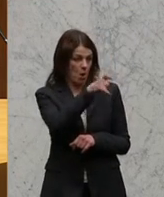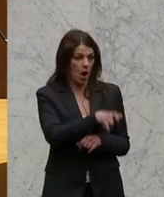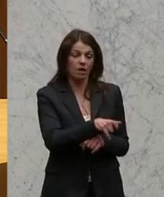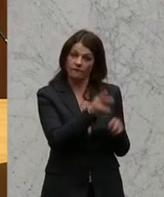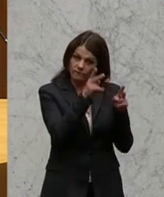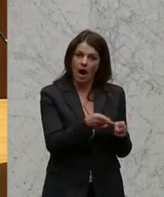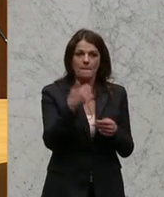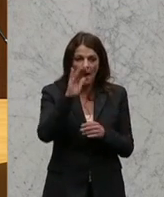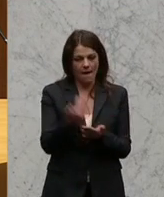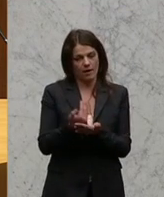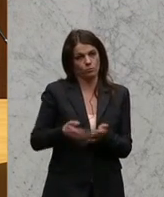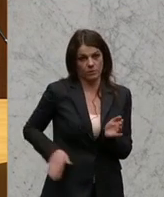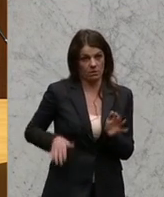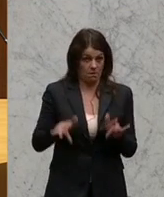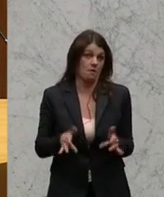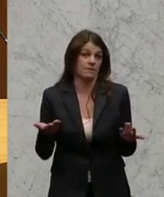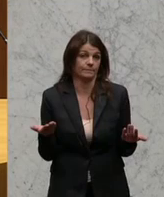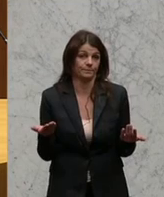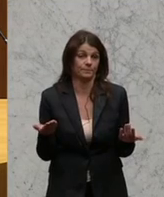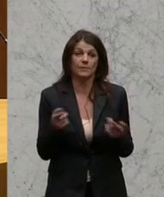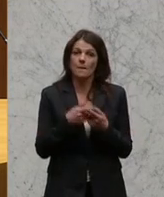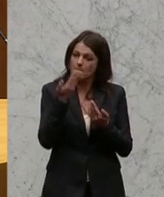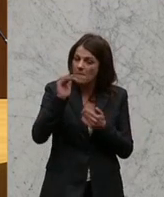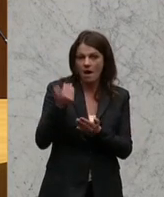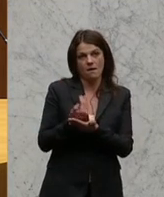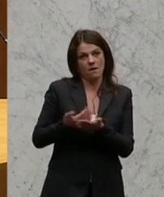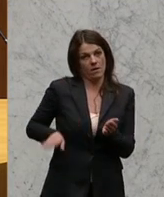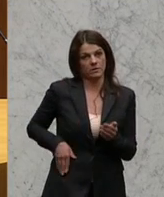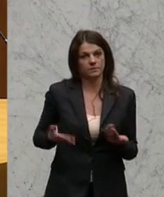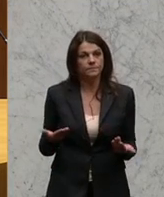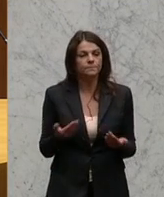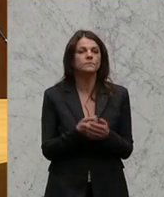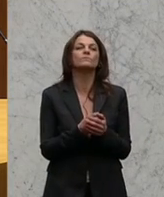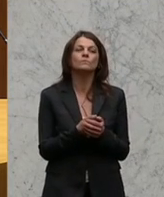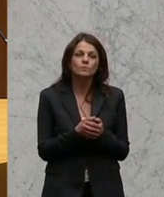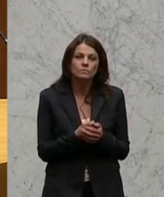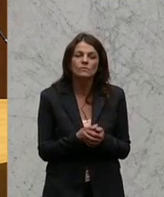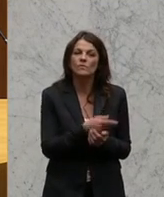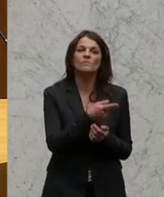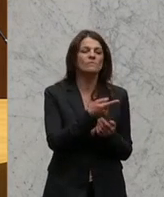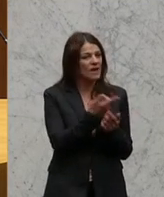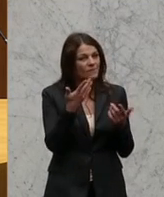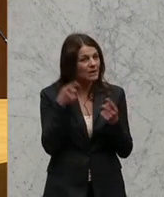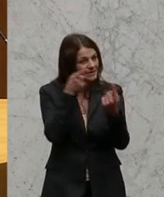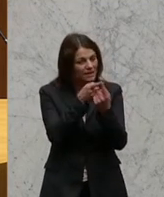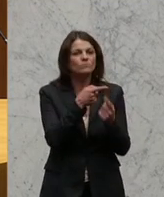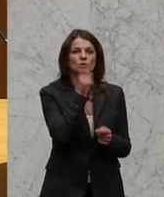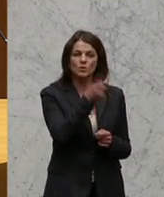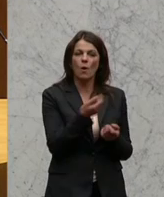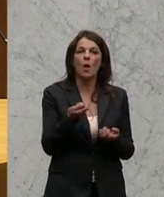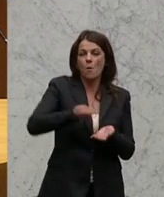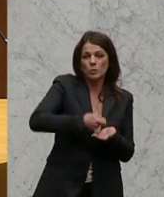mehr Einkommen hatte. Und mit diesem Mehreinkommen sollte der Konsum angekurbelt werden.